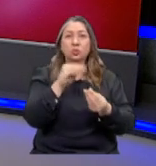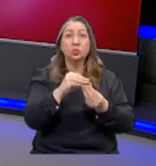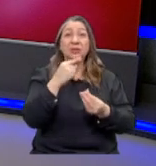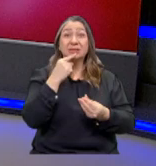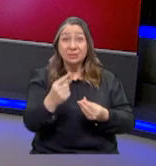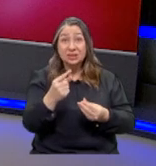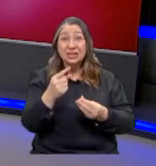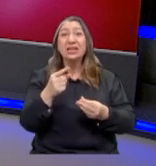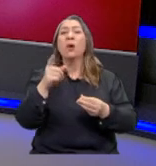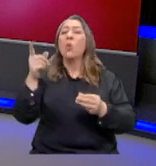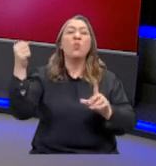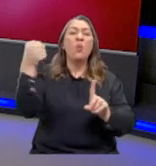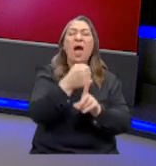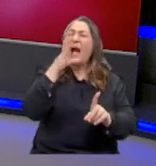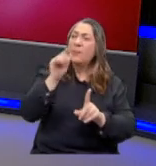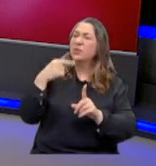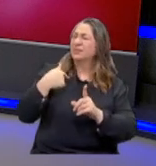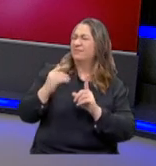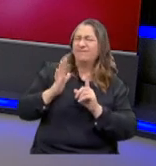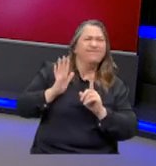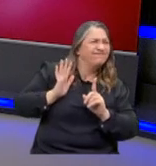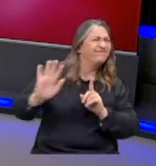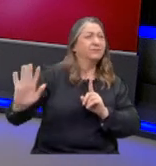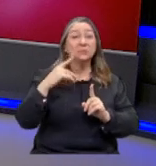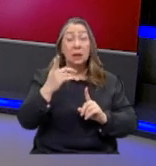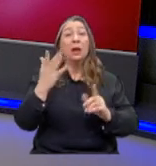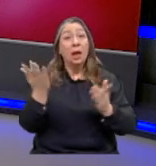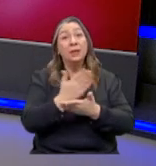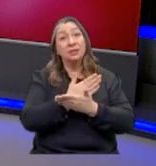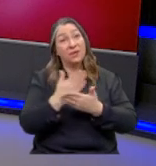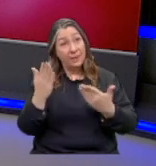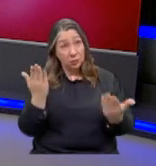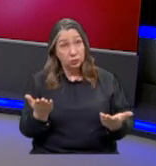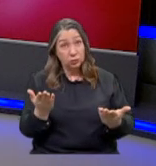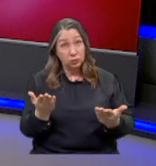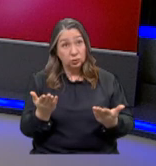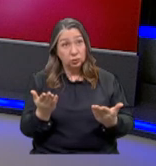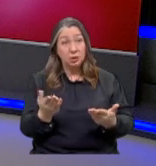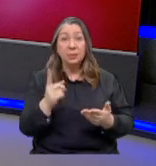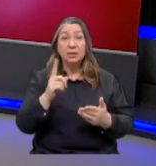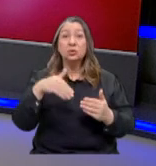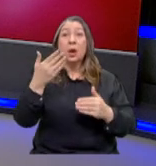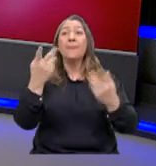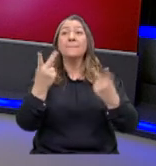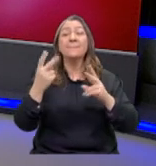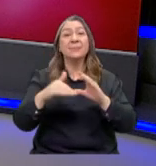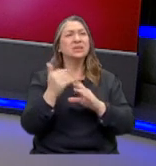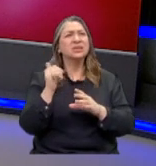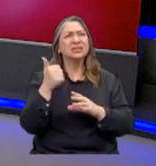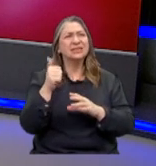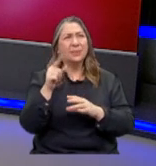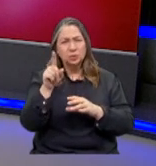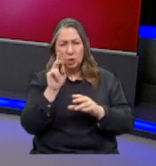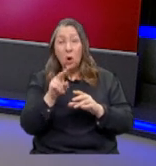demişti. Saldırganı kınıyoruz demişti. Ve daha sonra devam ediyoruz. Bir sonraki mesajı ne zamandı?